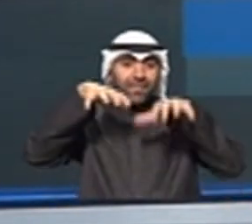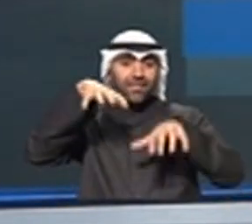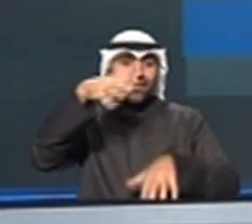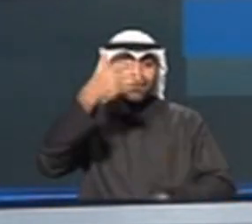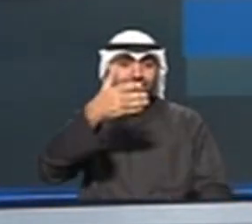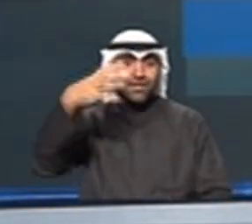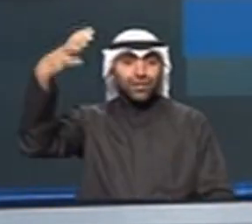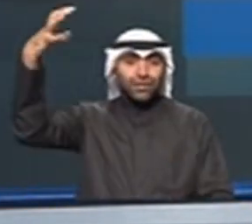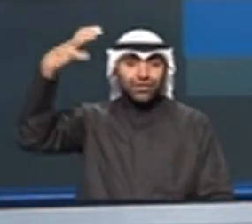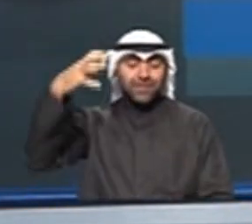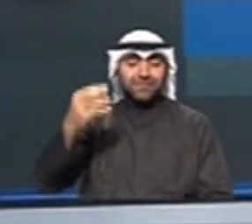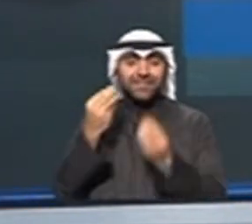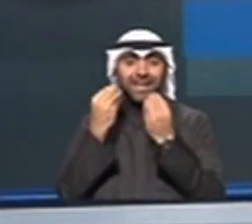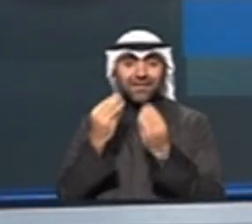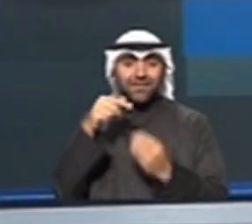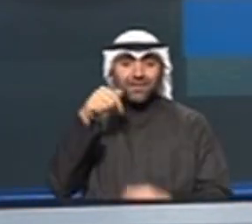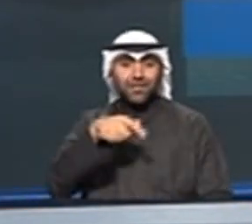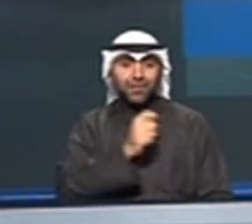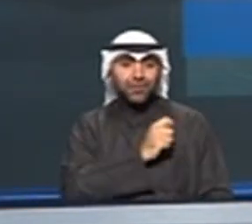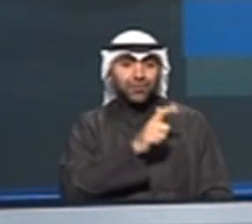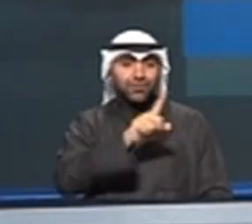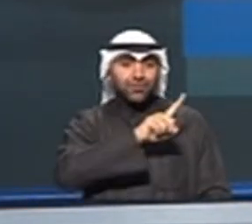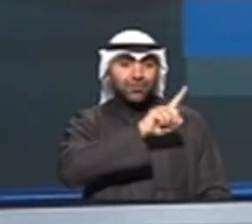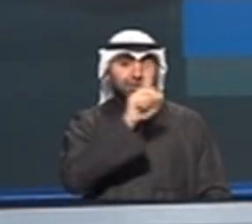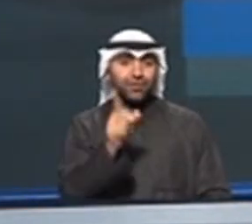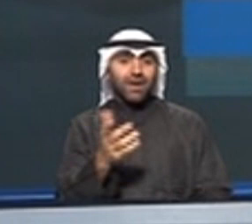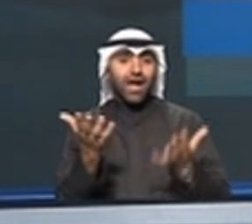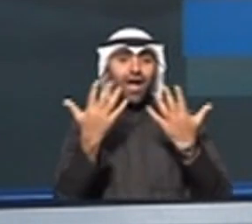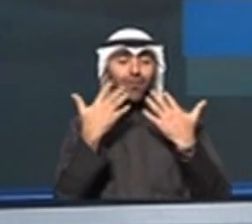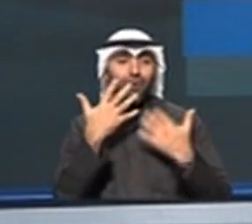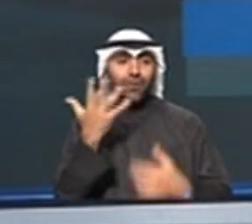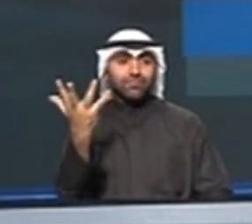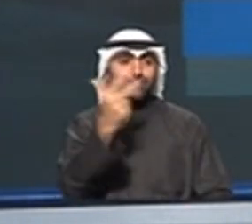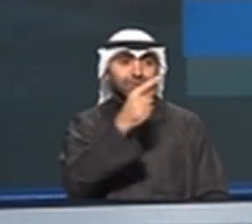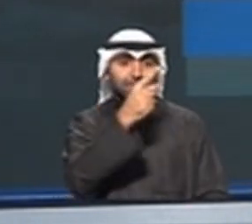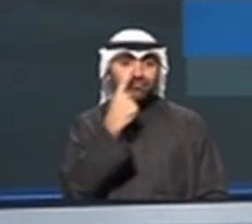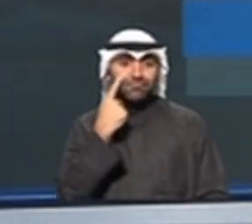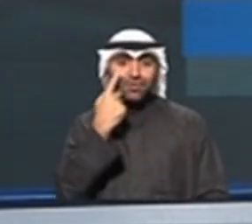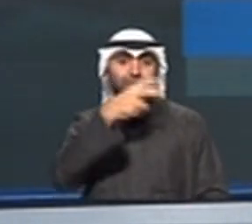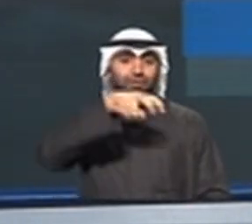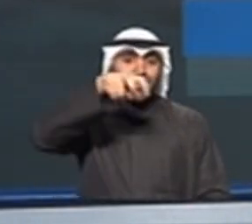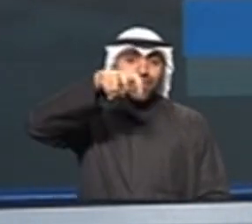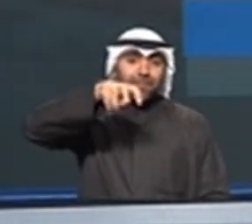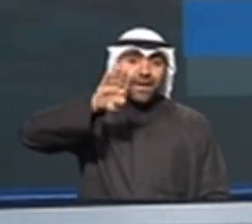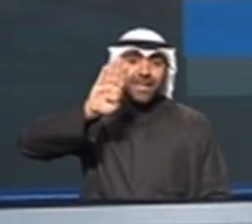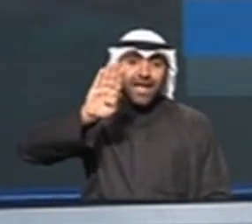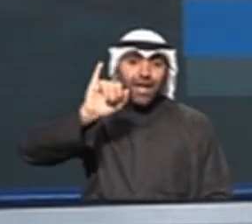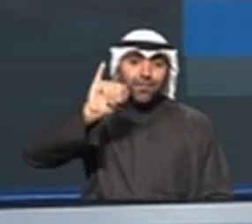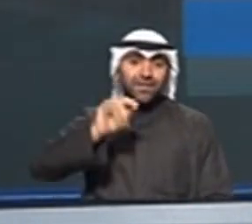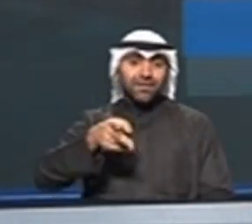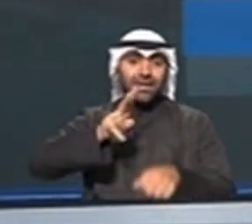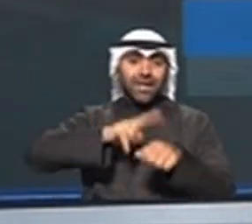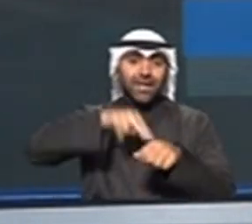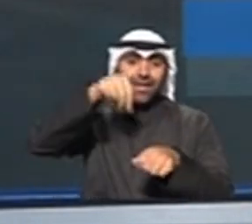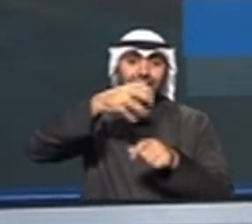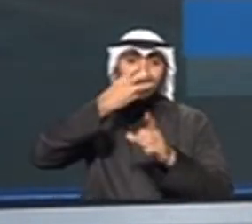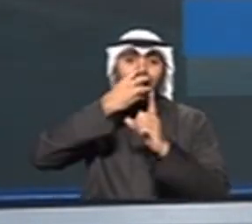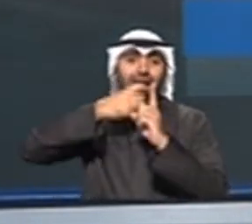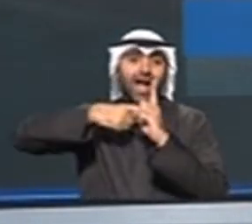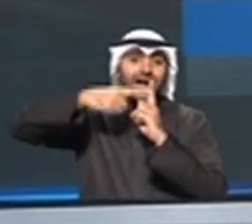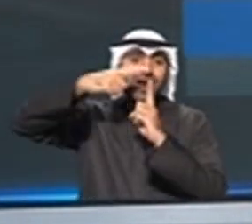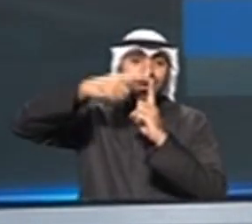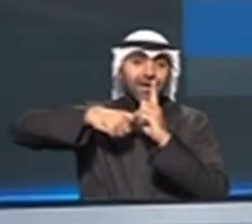حاليا كحد أقصى، تصل في سرعتها إلى 28 كيلو متر في الساعة. أجواء باردة، درجة الحرارة حاليا 10 درجات مئوية، ونسبة